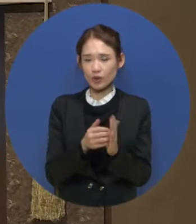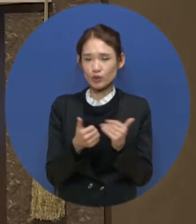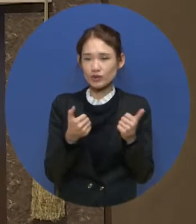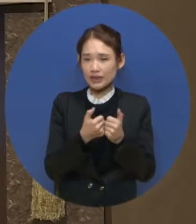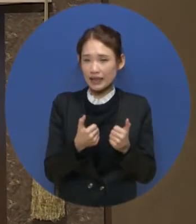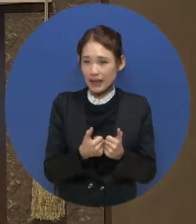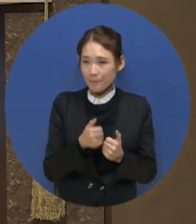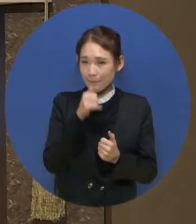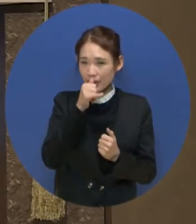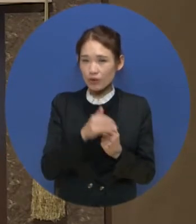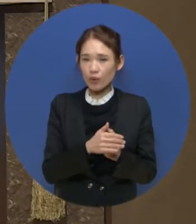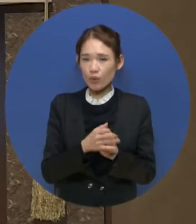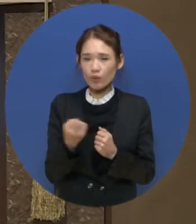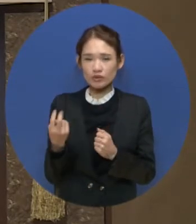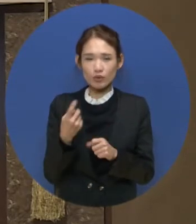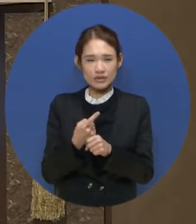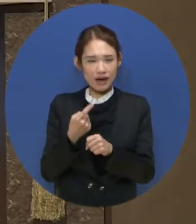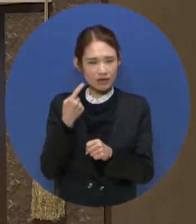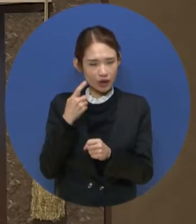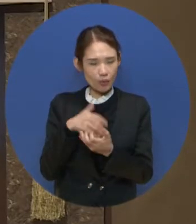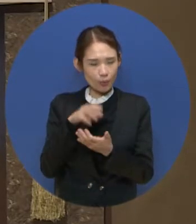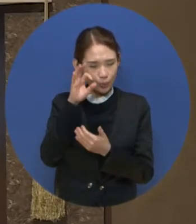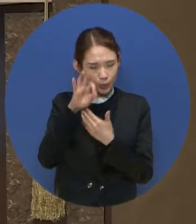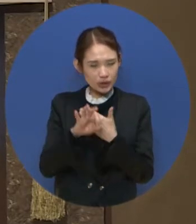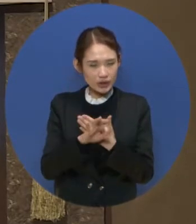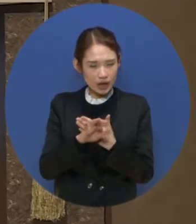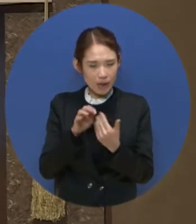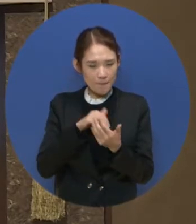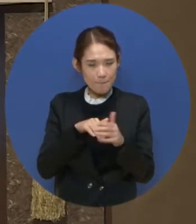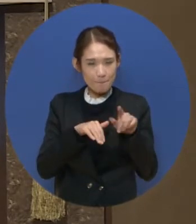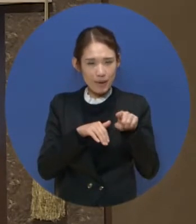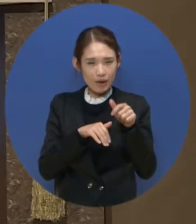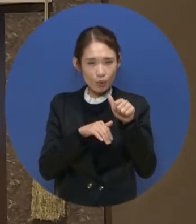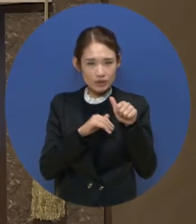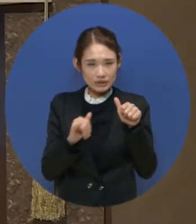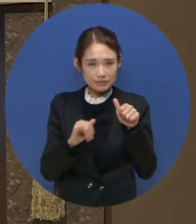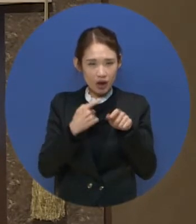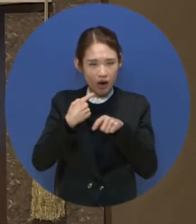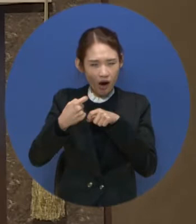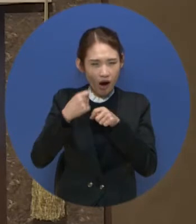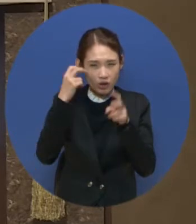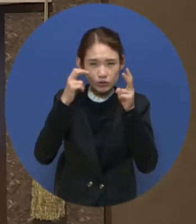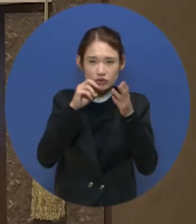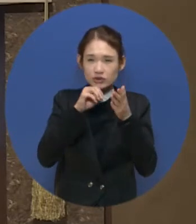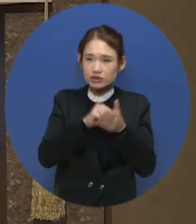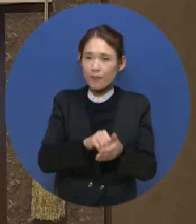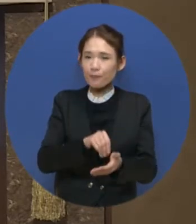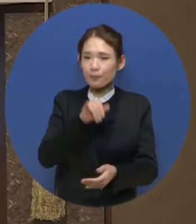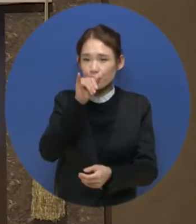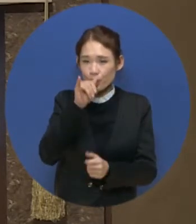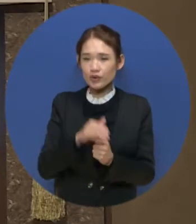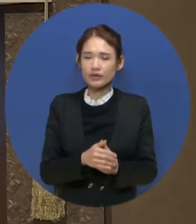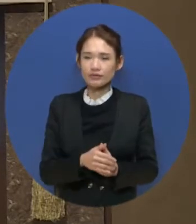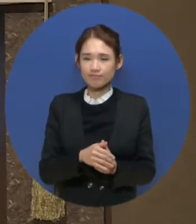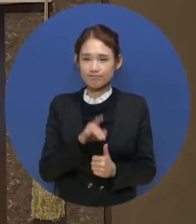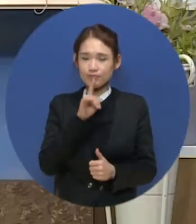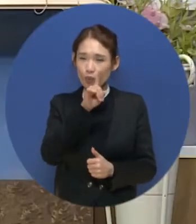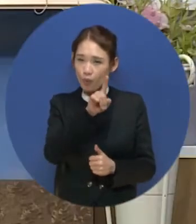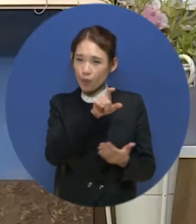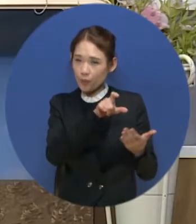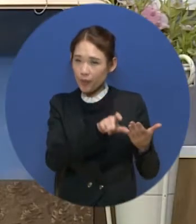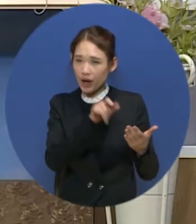하고, 작년 데이터 보니까 한 150명 가까이 이렇게 취업을 한 거로 이렇게 보고가 되어